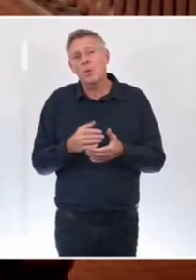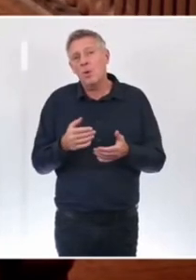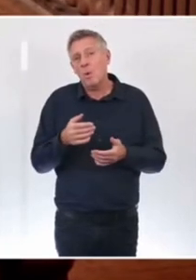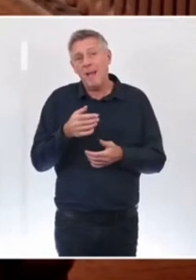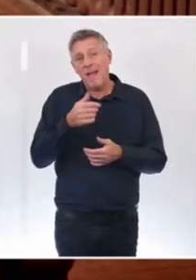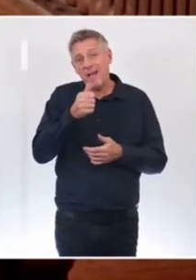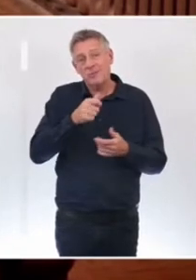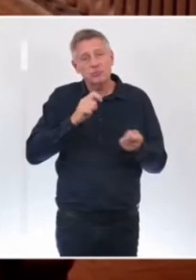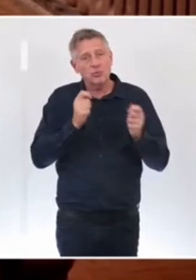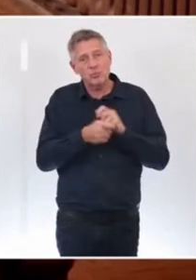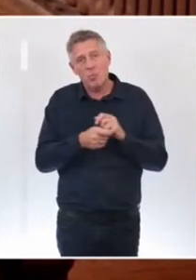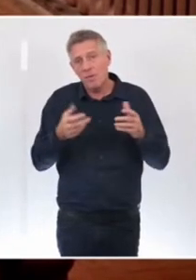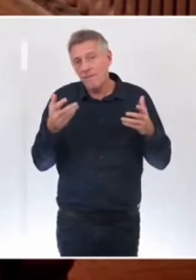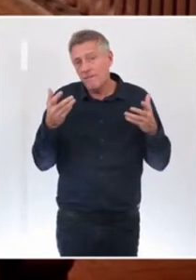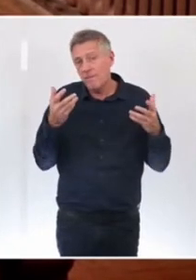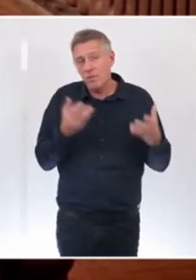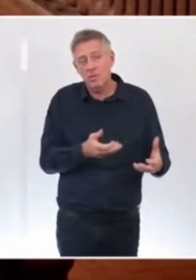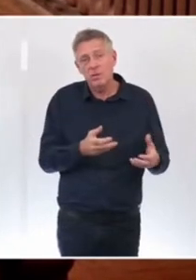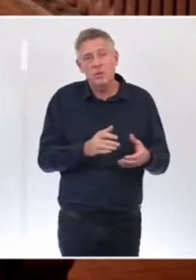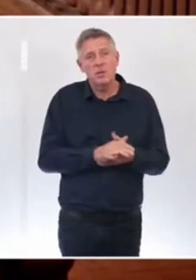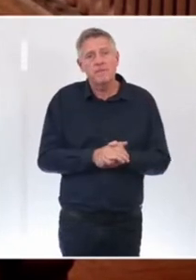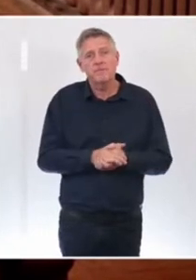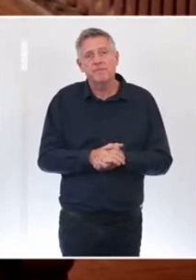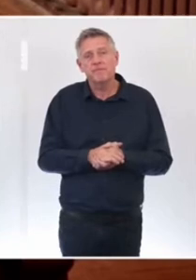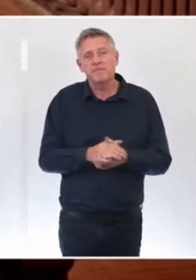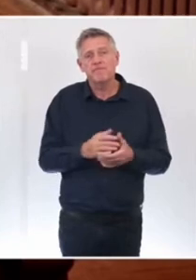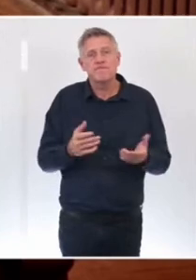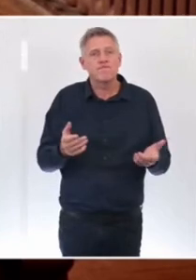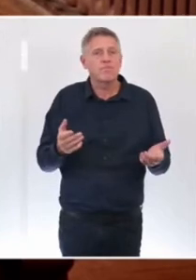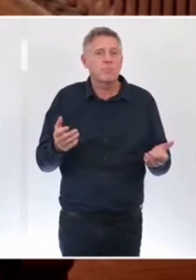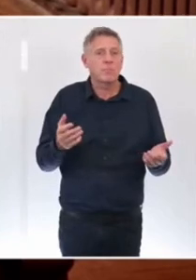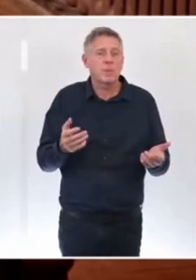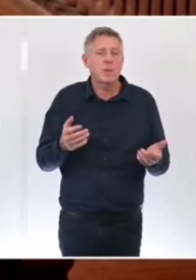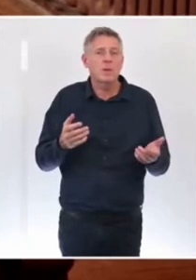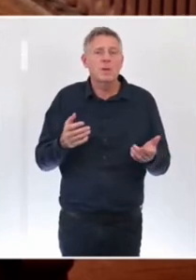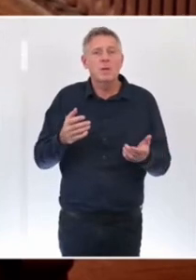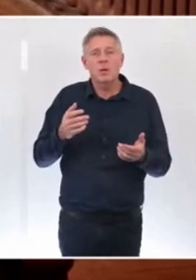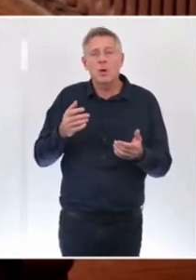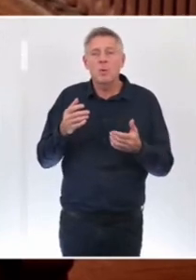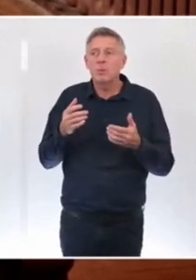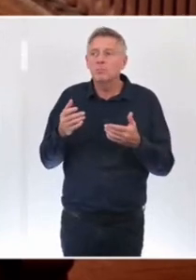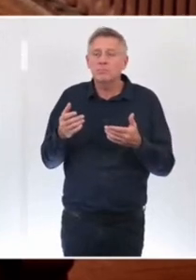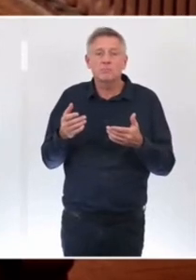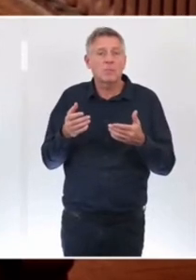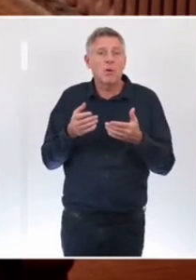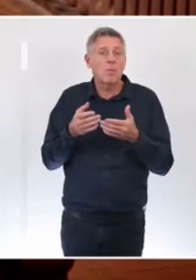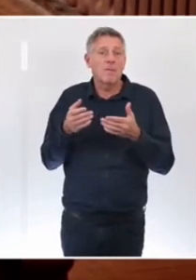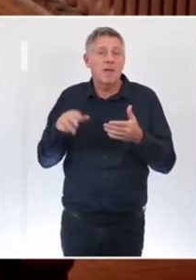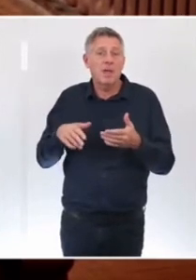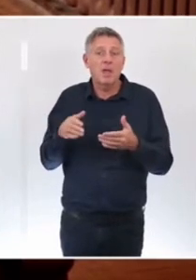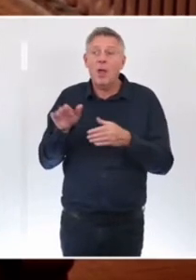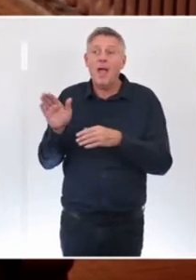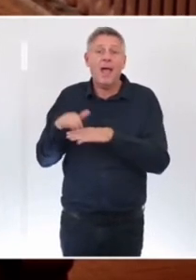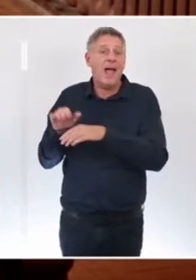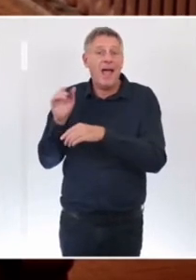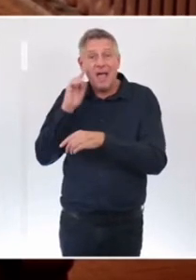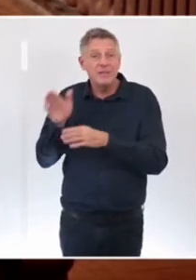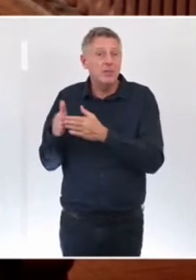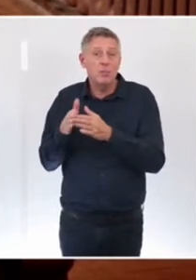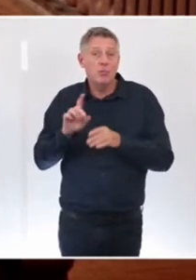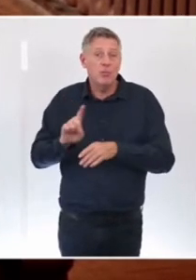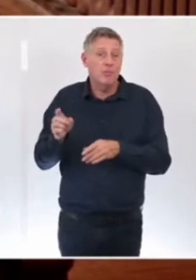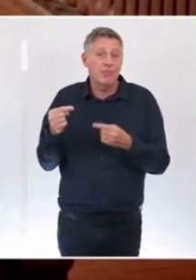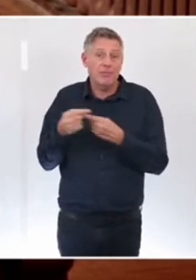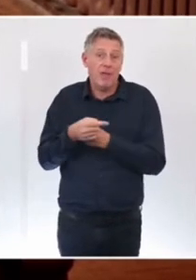changement, vous décrétez que vous faites une concertation qui n'est en fait qu'une information, laquelle information